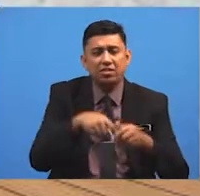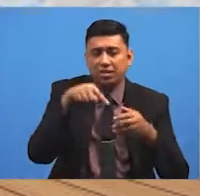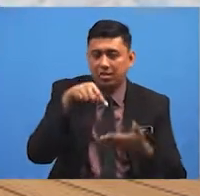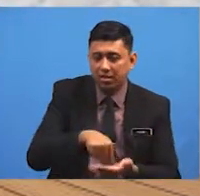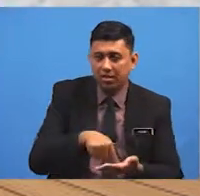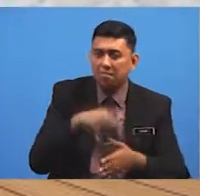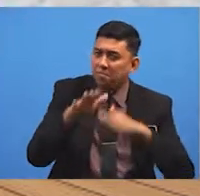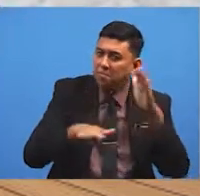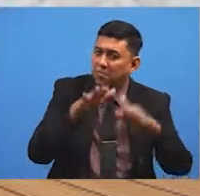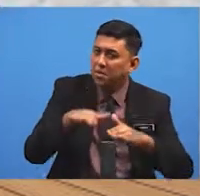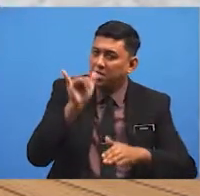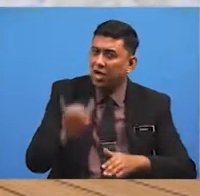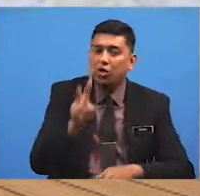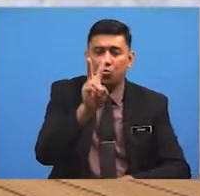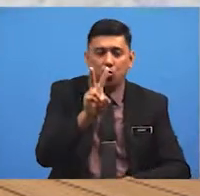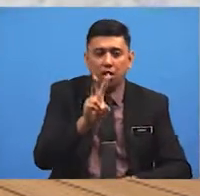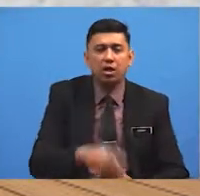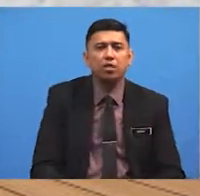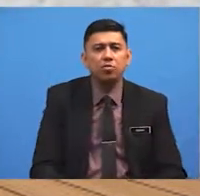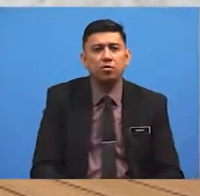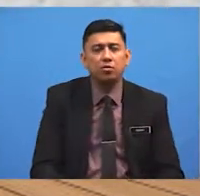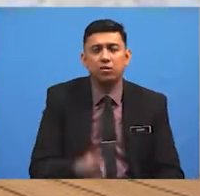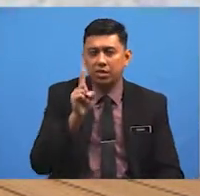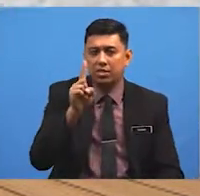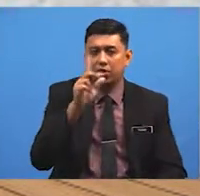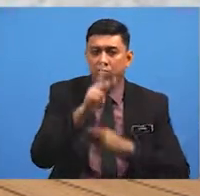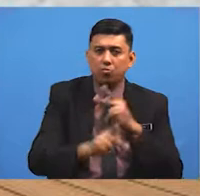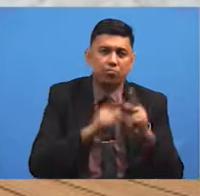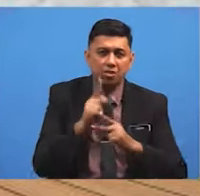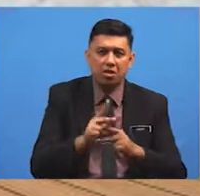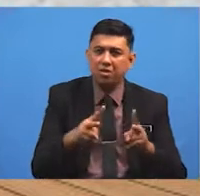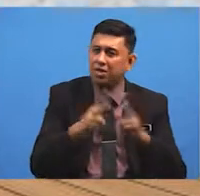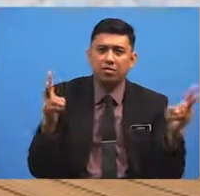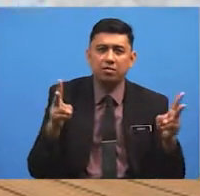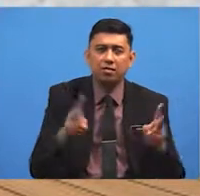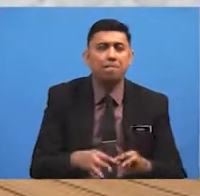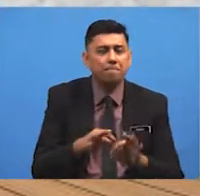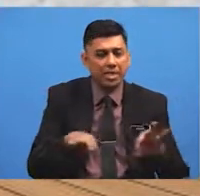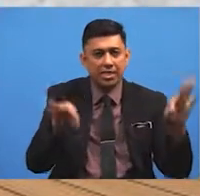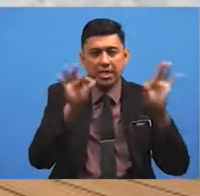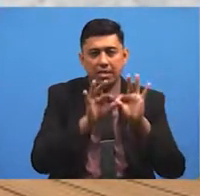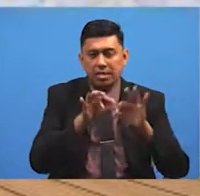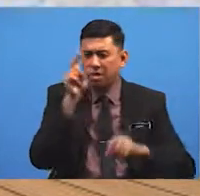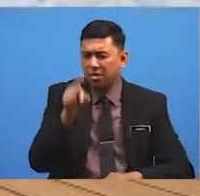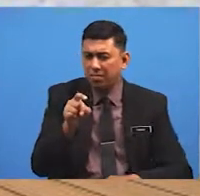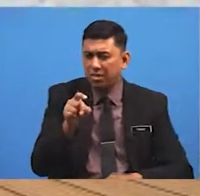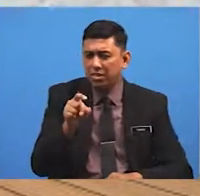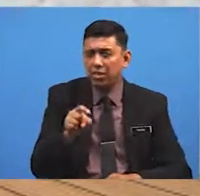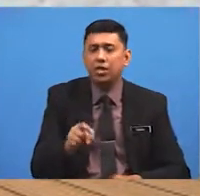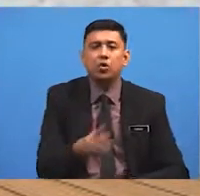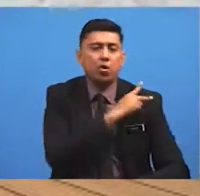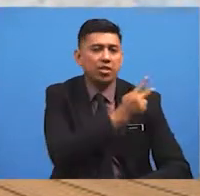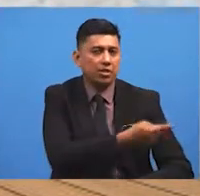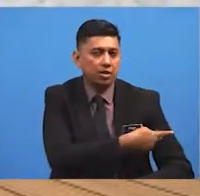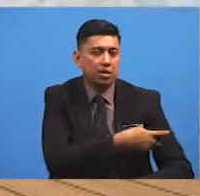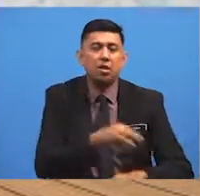langkah yang kedua adalah satu proses yang sangat penting yang mesti dikuasai